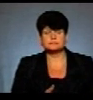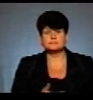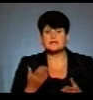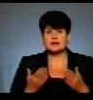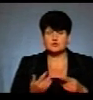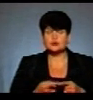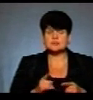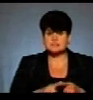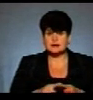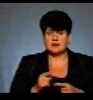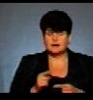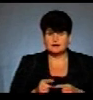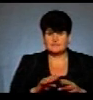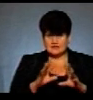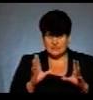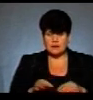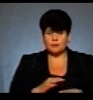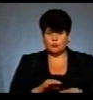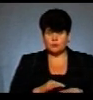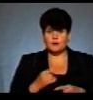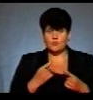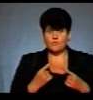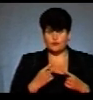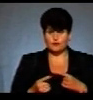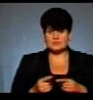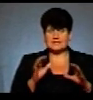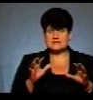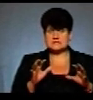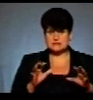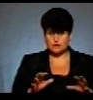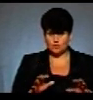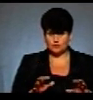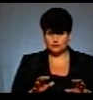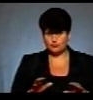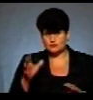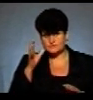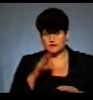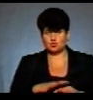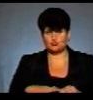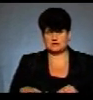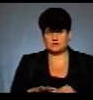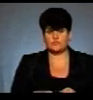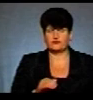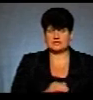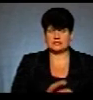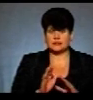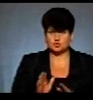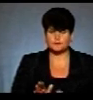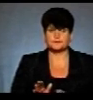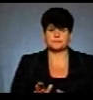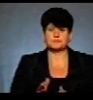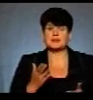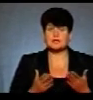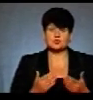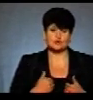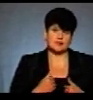Якщо це взагалі про булінг, ми зараз говоримо в контексті закону, тільки в освітньому середовищі, фактично.